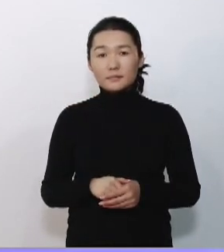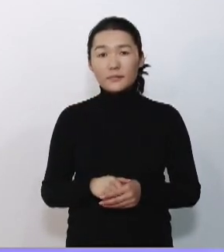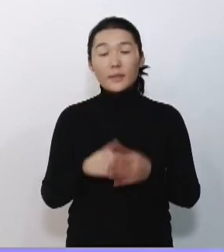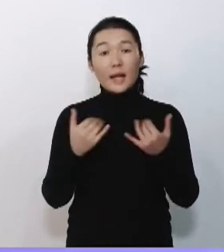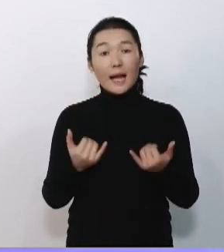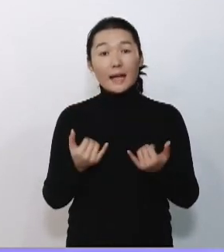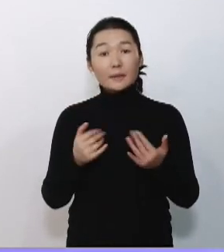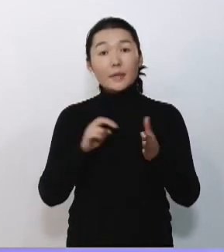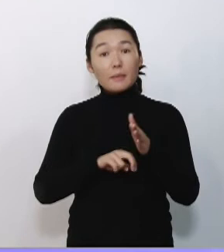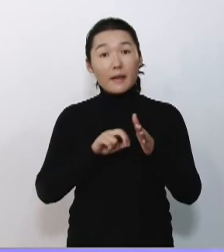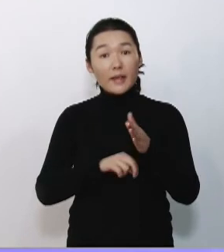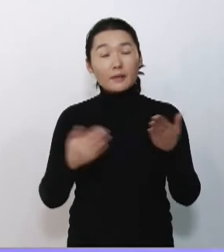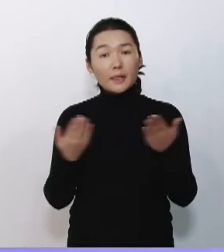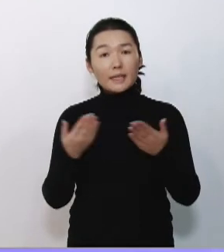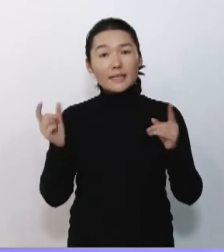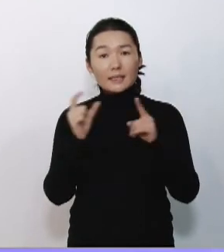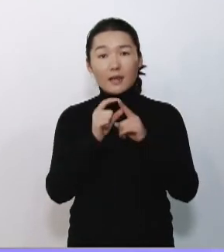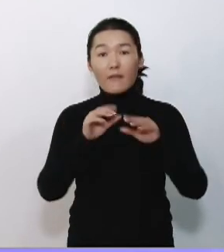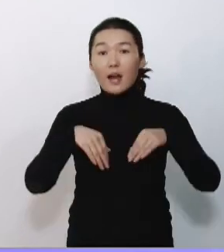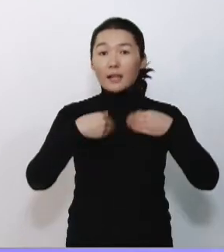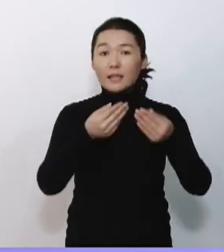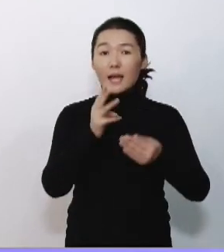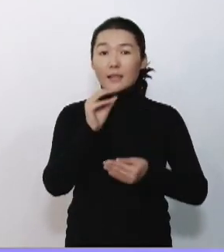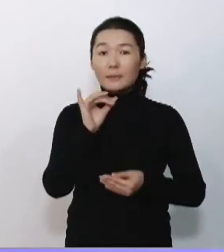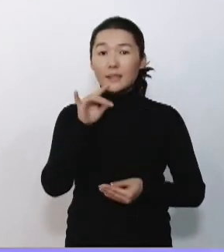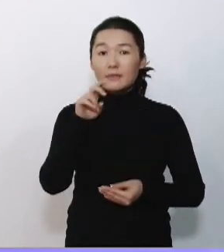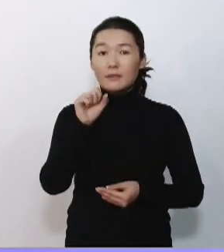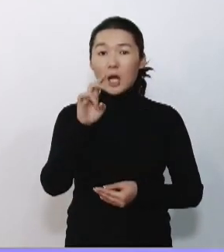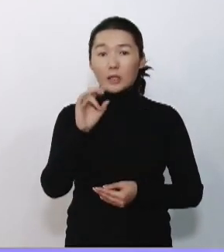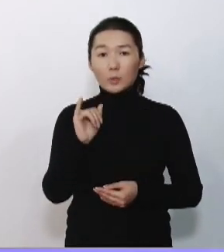А теперь проверим, какие же слова мы отдали Мирлану.